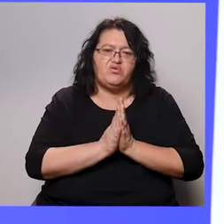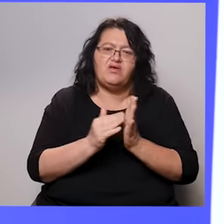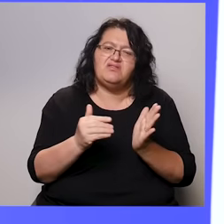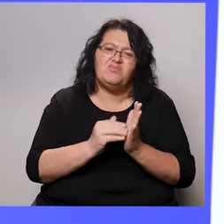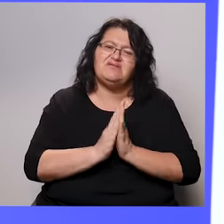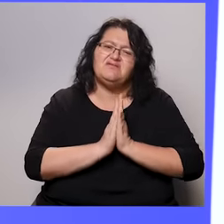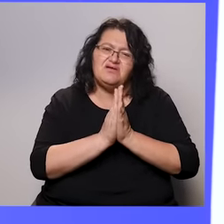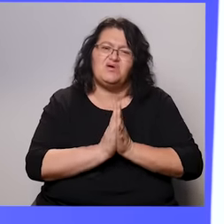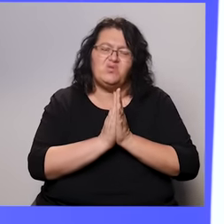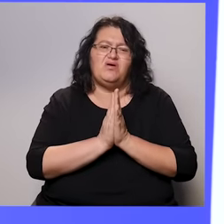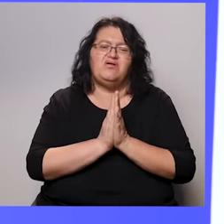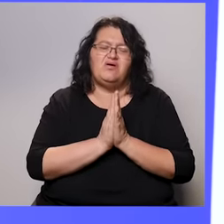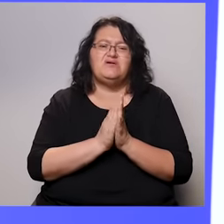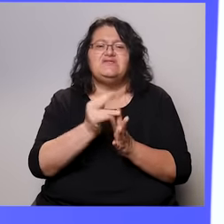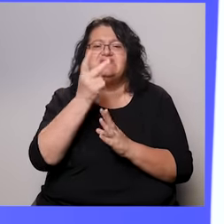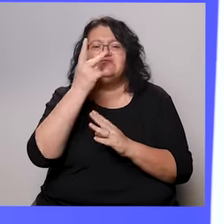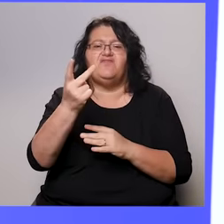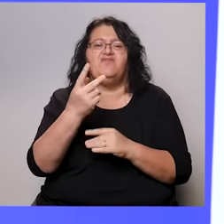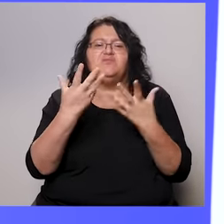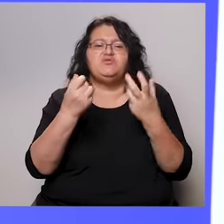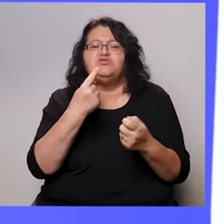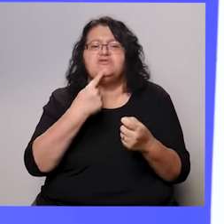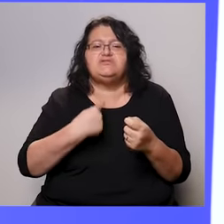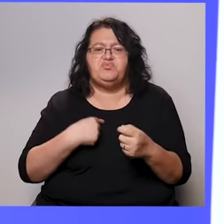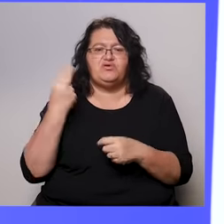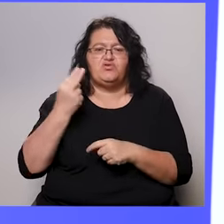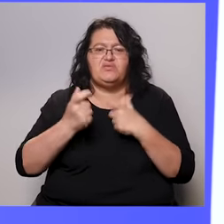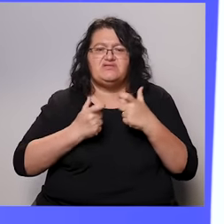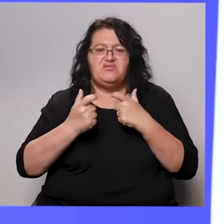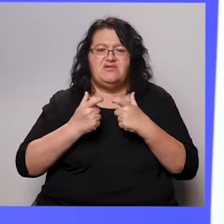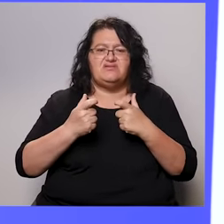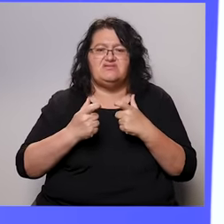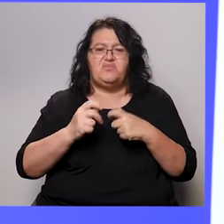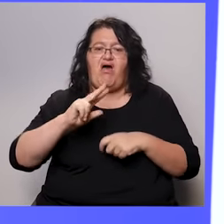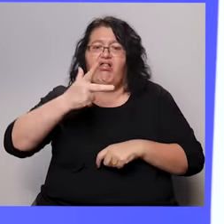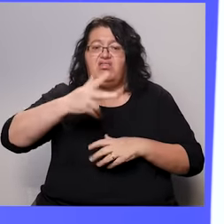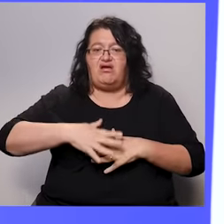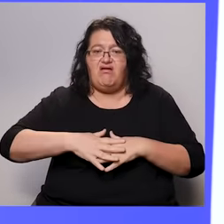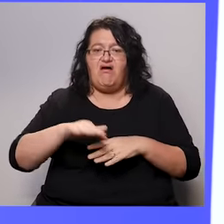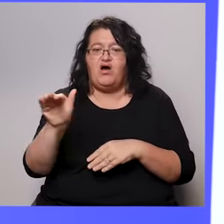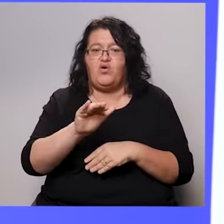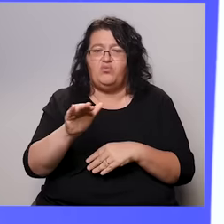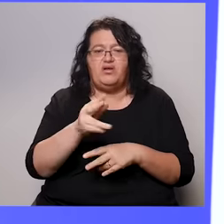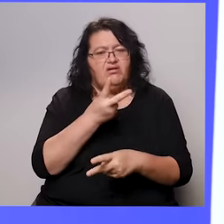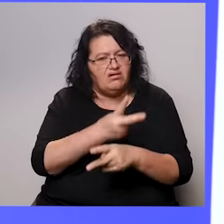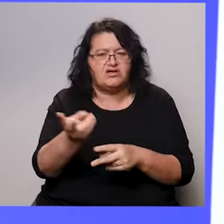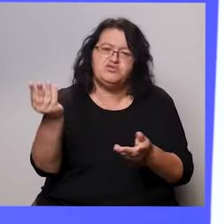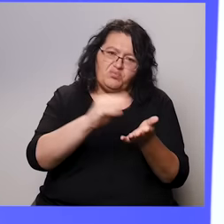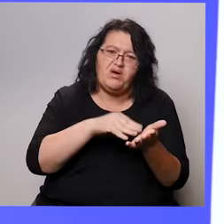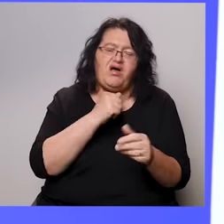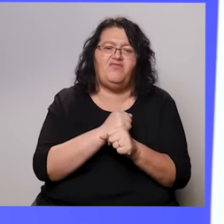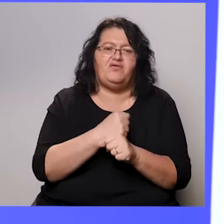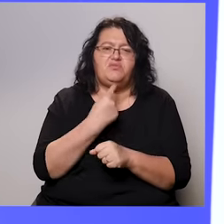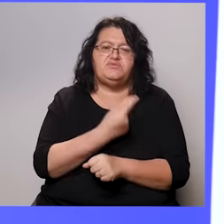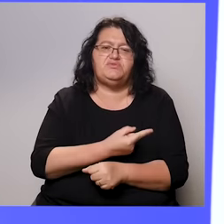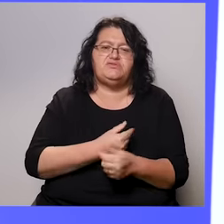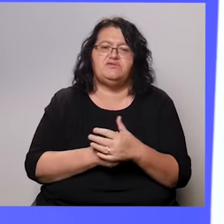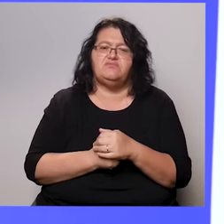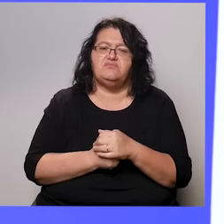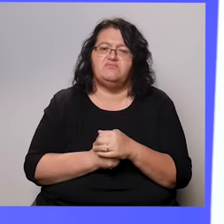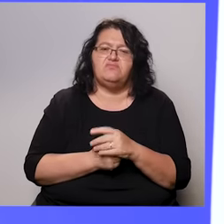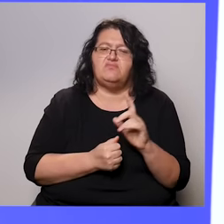să ne rugăm pentru asta, să vedem ce ne zice Dumnezeu cu privire la treaba asta. Din nou am făcut o greșeală fatală. Am zis,